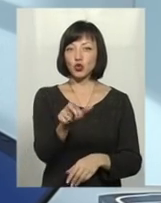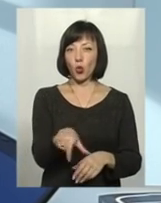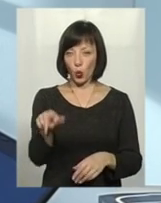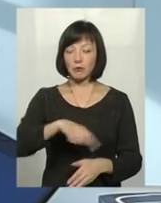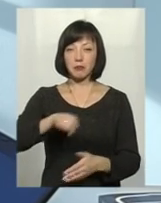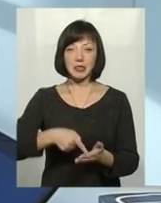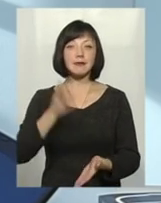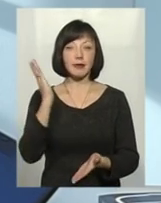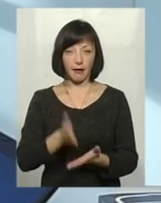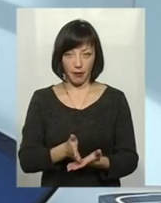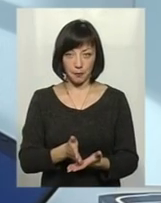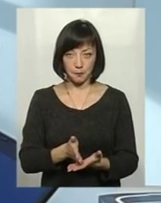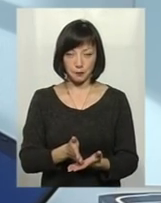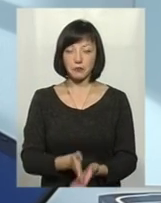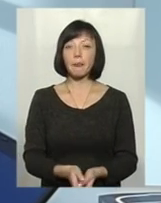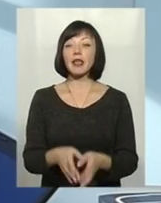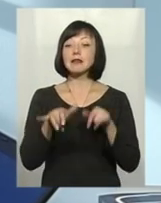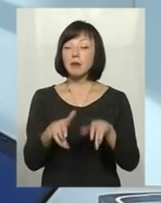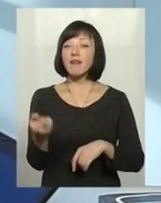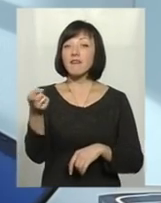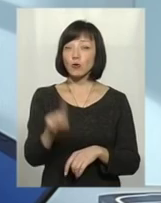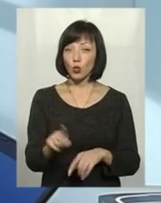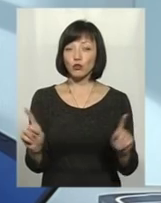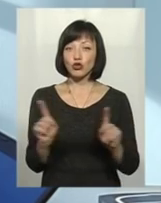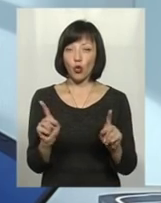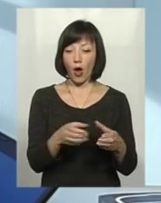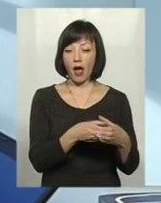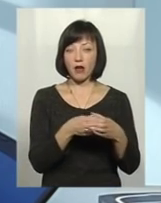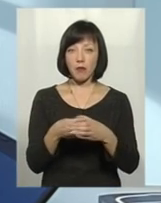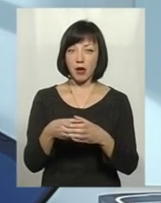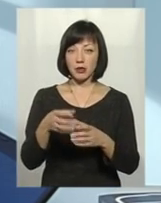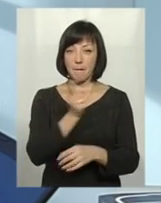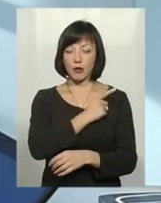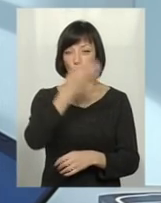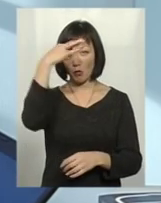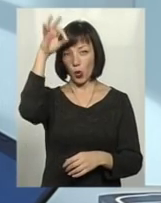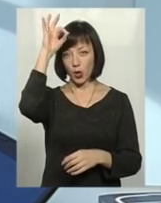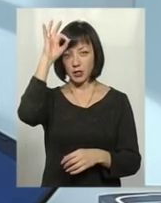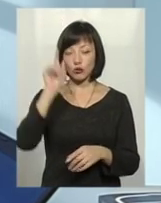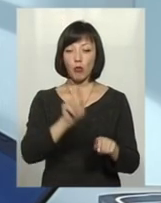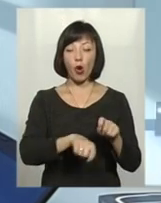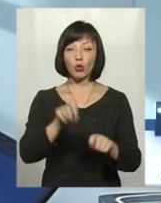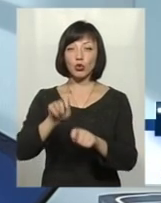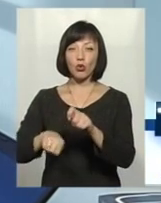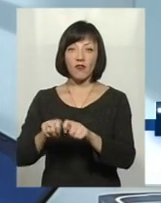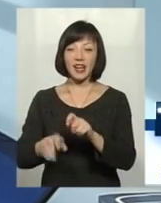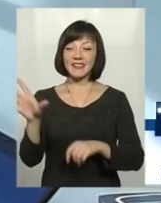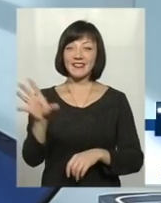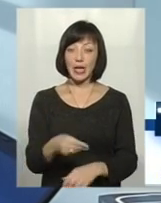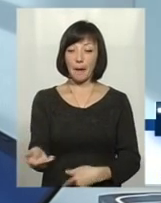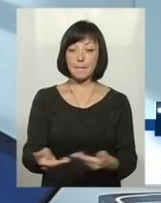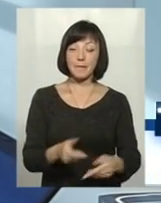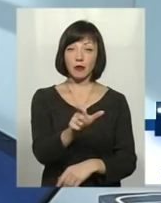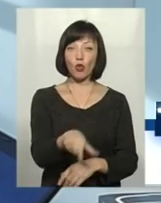є. Правило в тому, що екіпажі патрульної поліції для того, щоб проконтролювати всіх пішоходів,